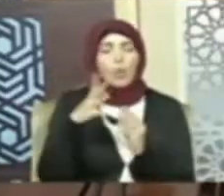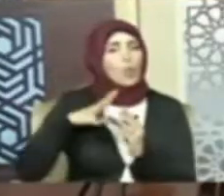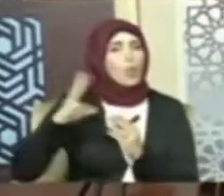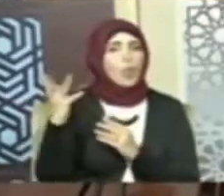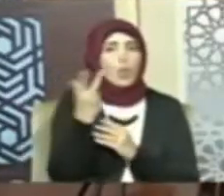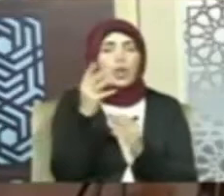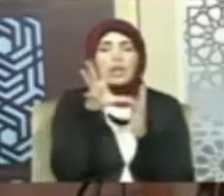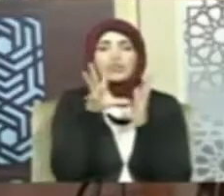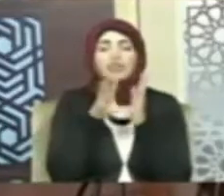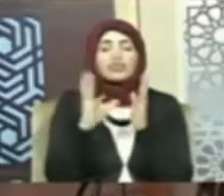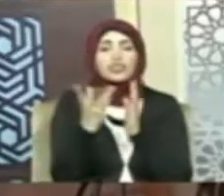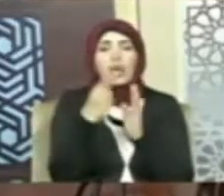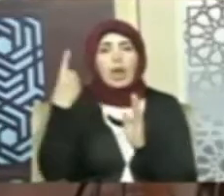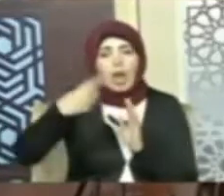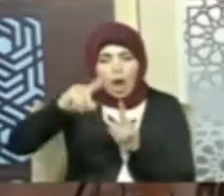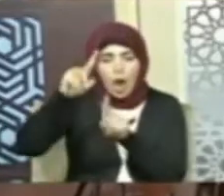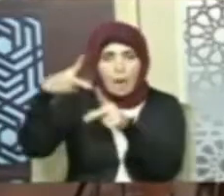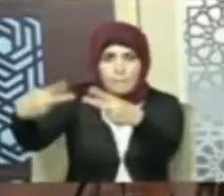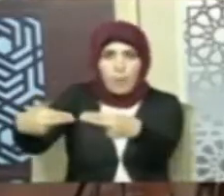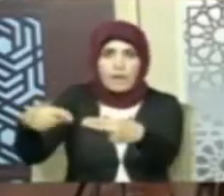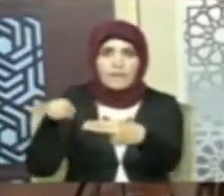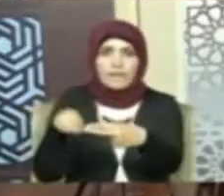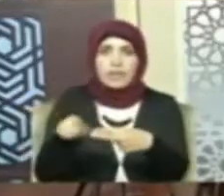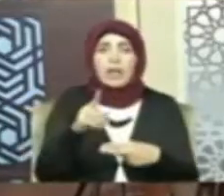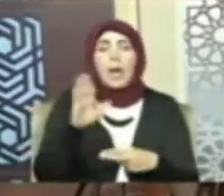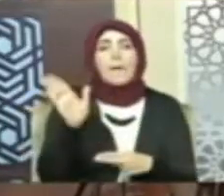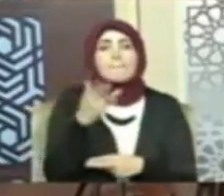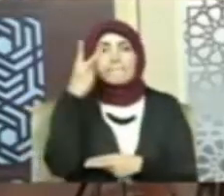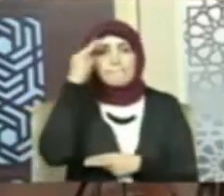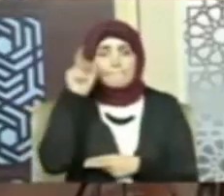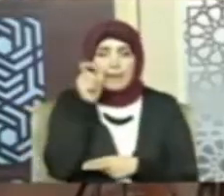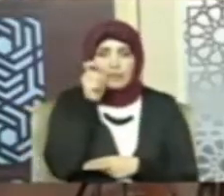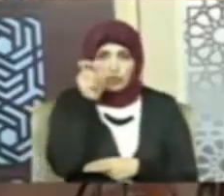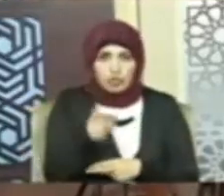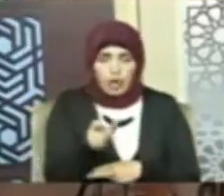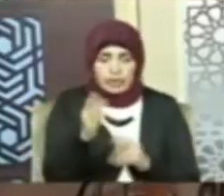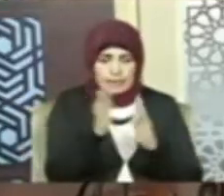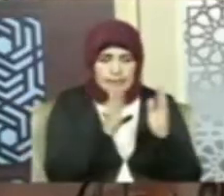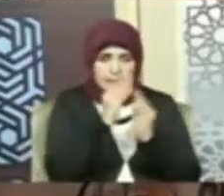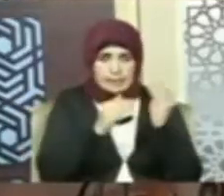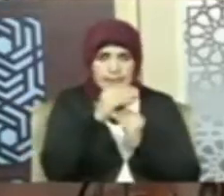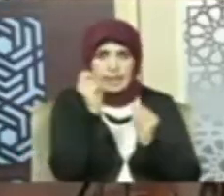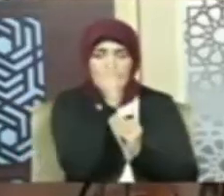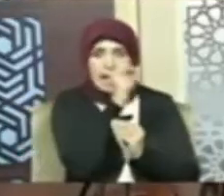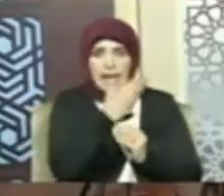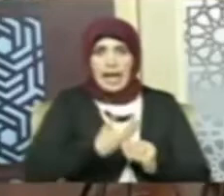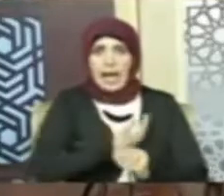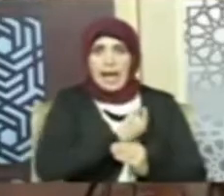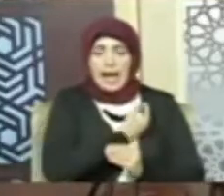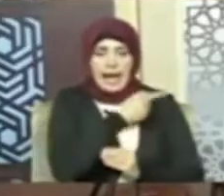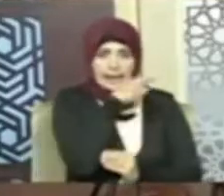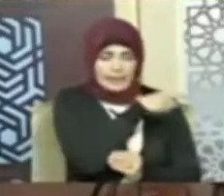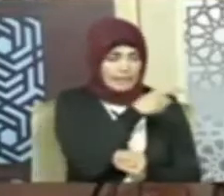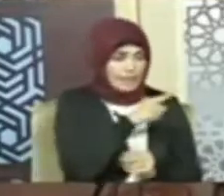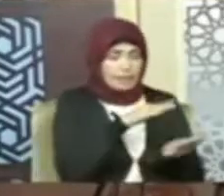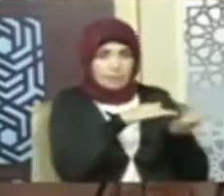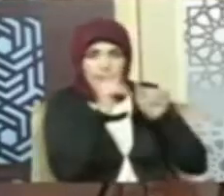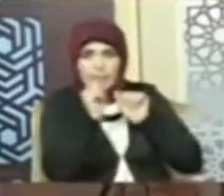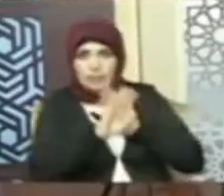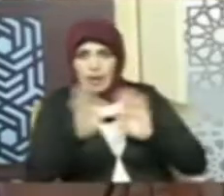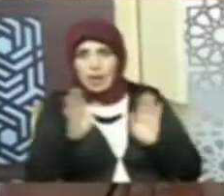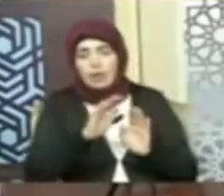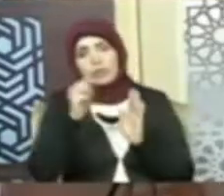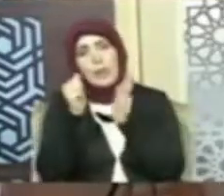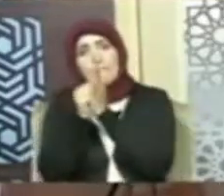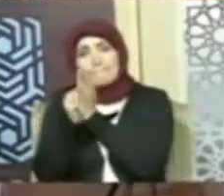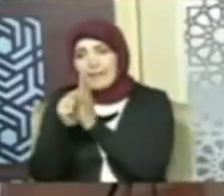الله. فمن حج ولم يعد إلى بلده وقافا عند حدود الله فما